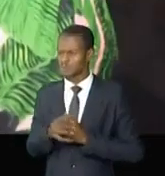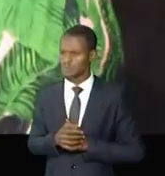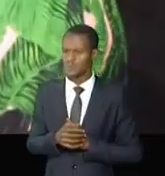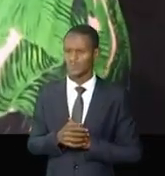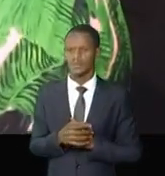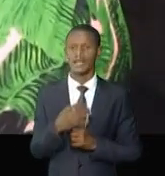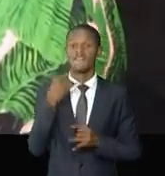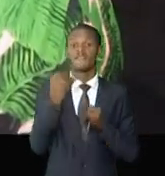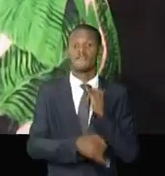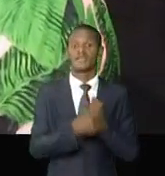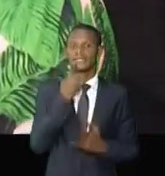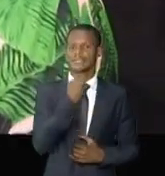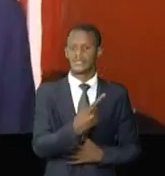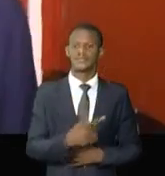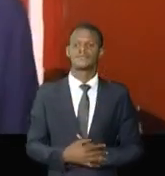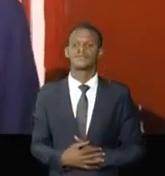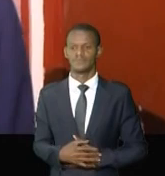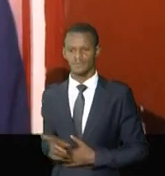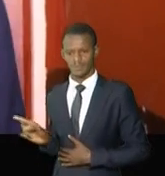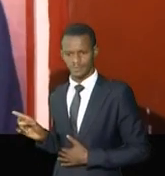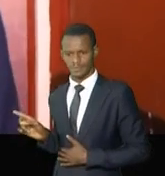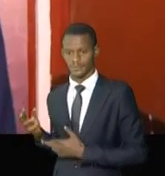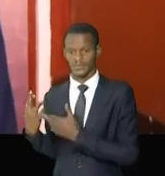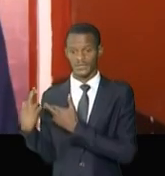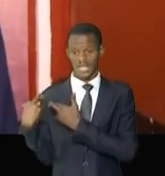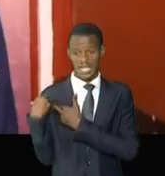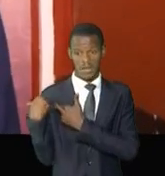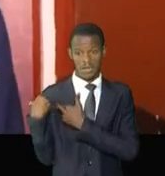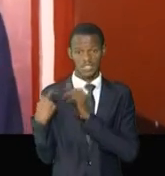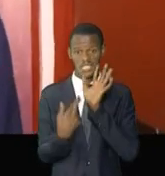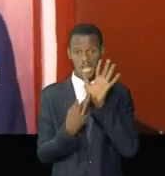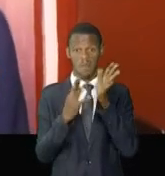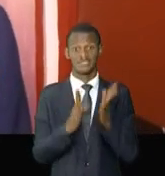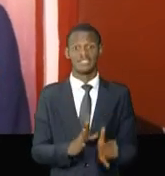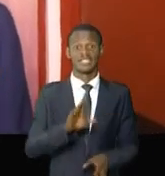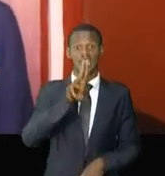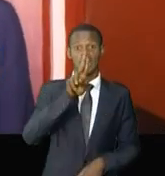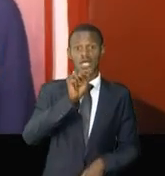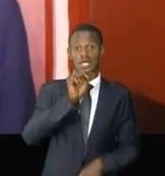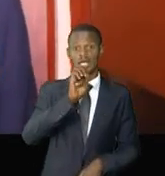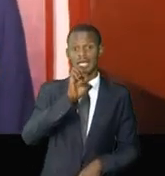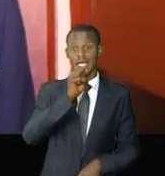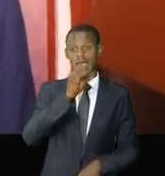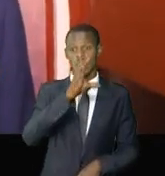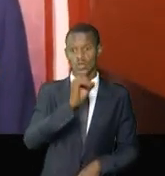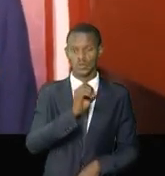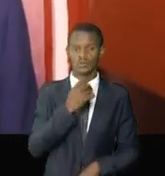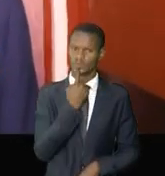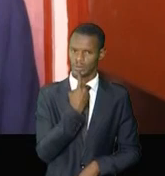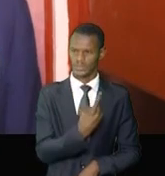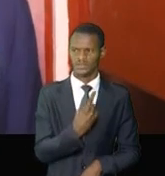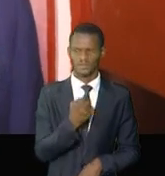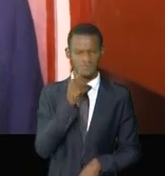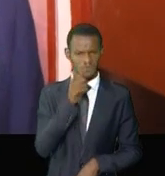C'est une grande motivation à la femme. C'est vrai qu'elle joue un rôle important dans la société. Et lorsqu'on a